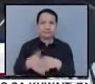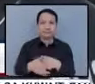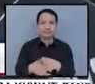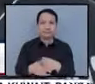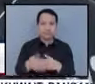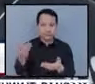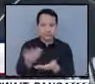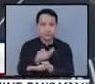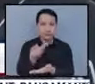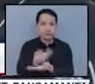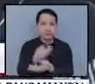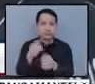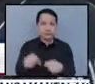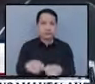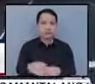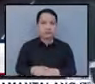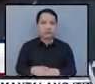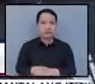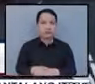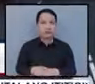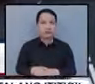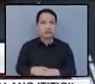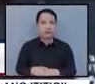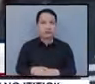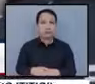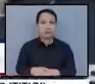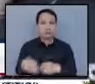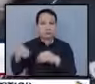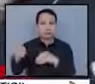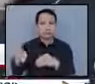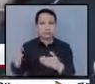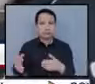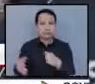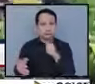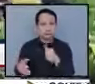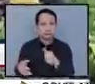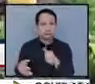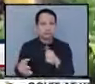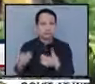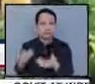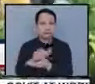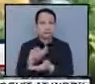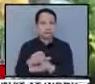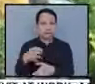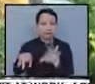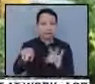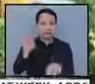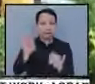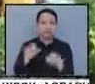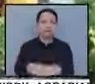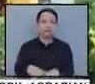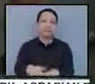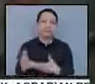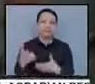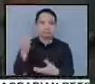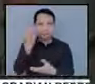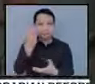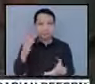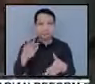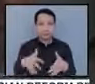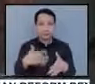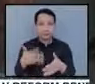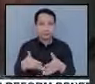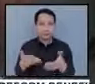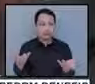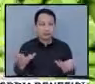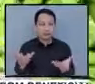eh. Pagkasa pa rin kaminsan, ano na eh. Nagpilihan na. Maaaring alamin ang schedule at lokasyon maging